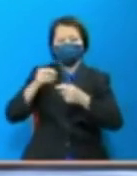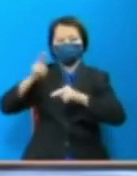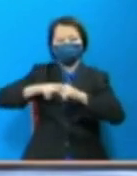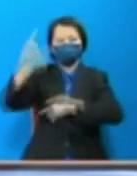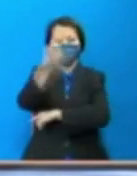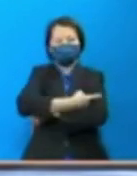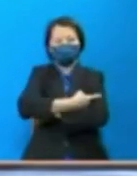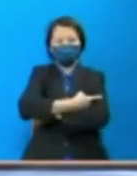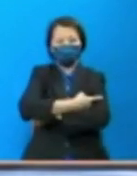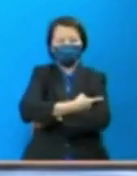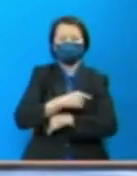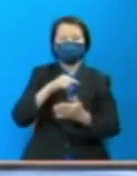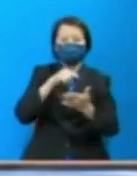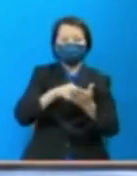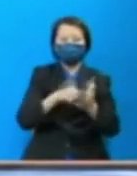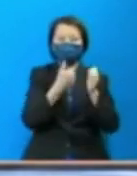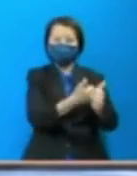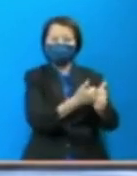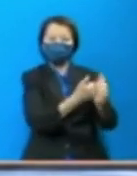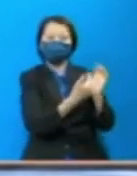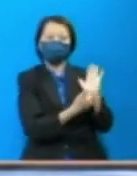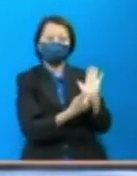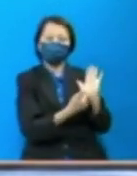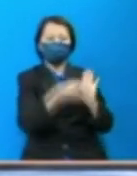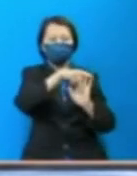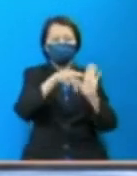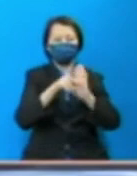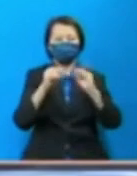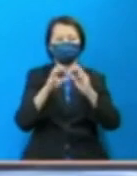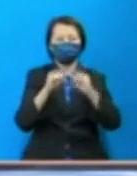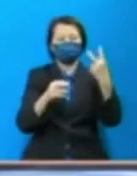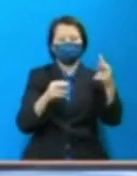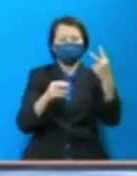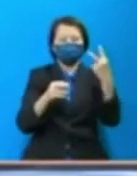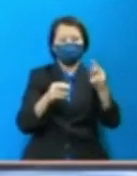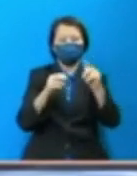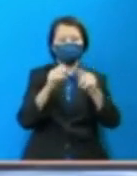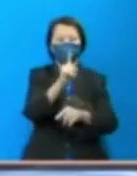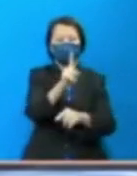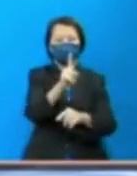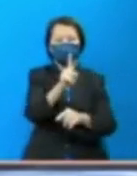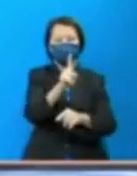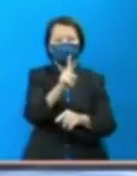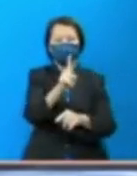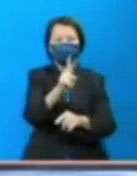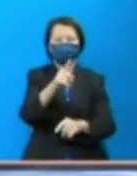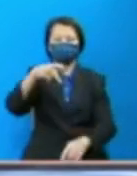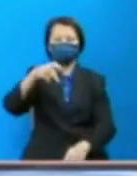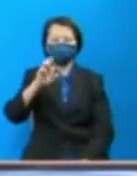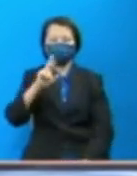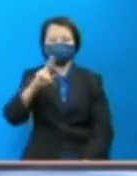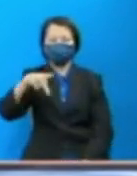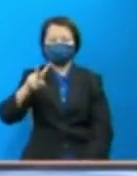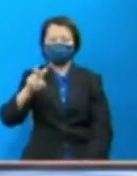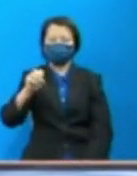hari dan sebagainya ini merujuk pada peraturan mencorak 12-1 diperbaiki so yang